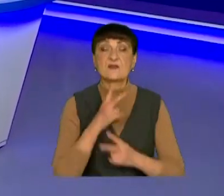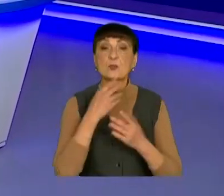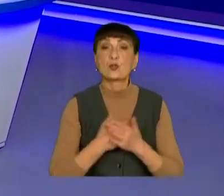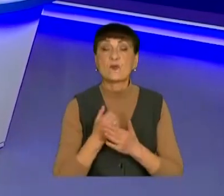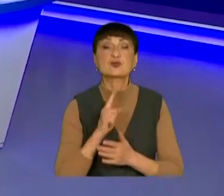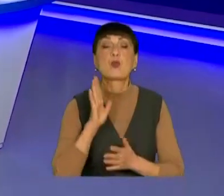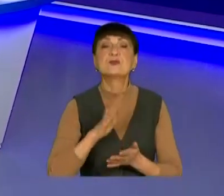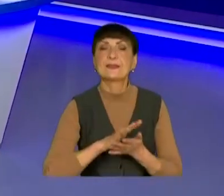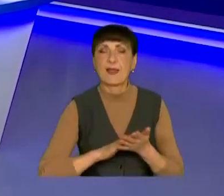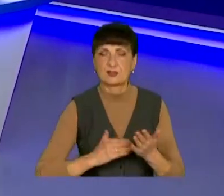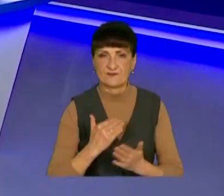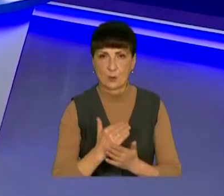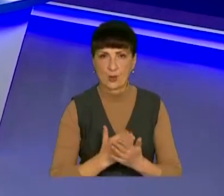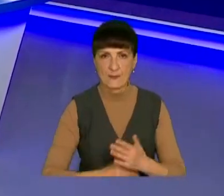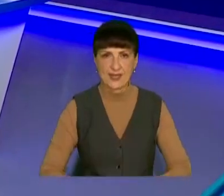новости, далее в выпуске.